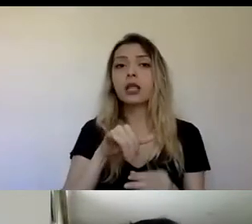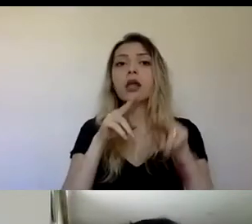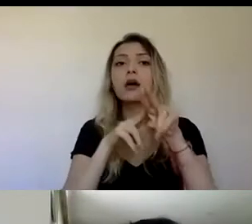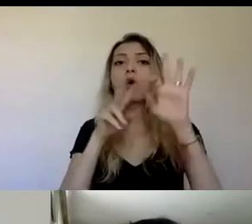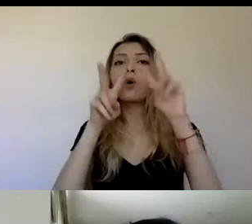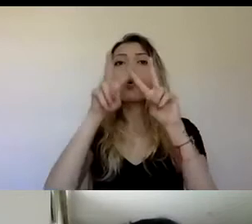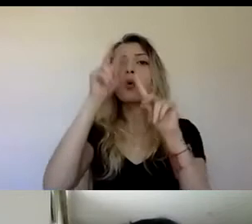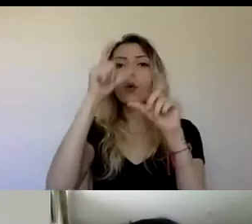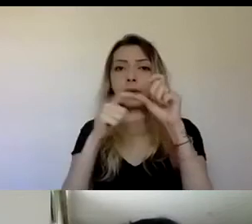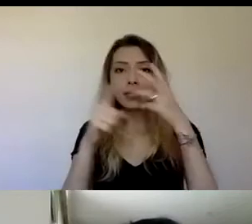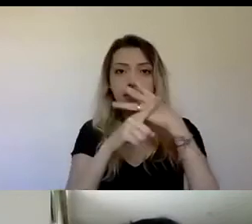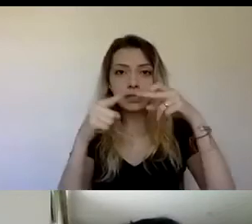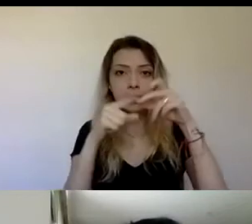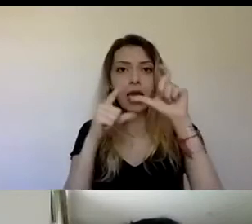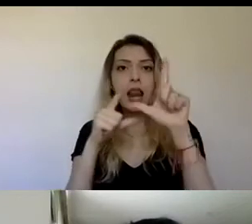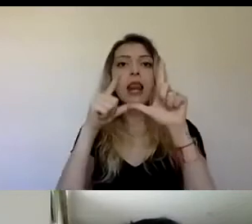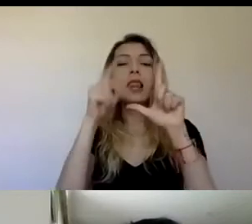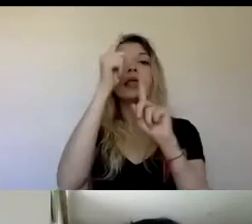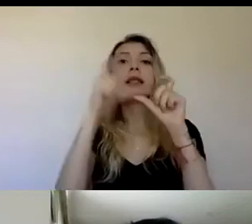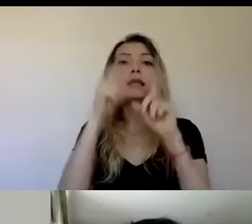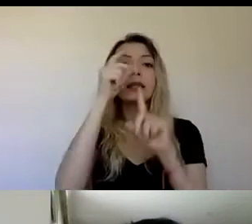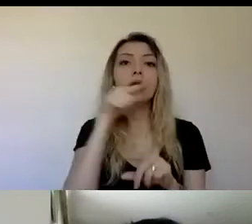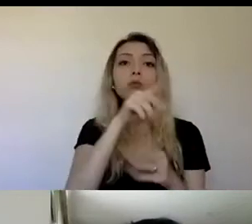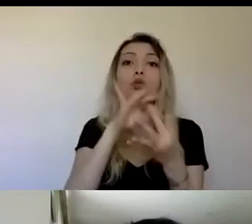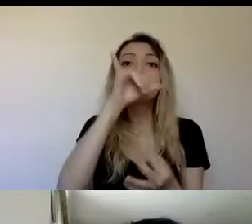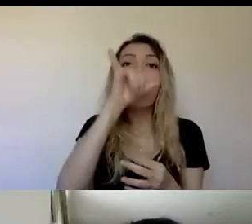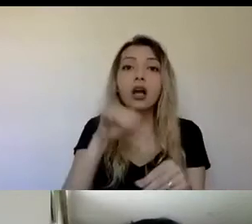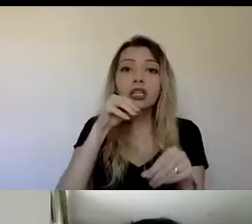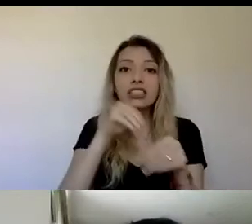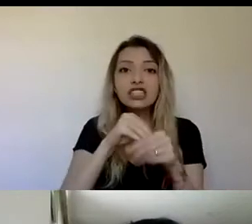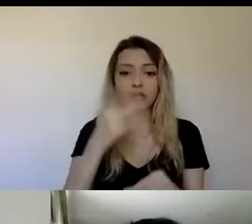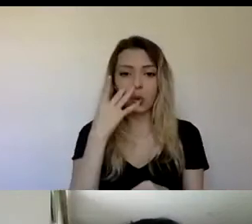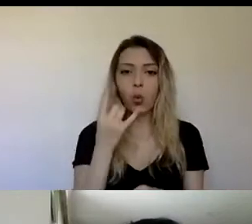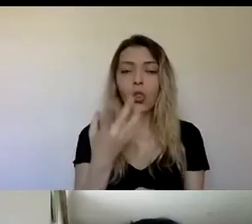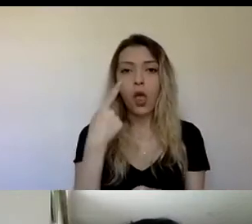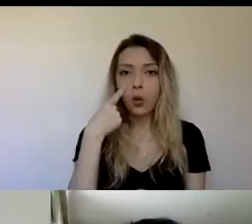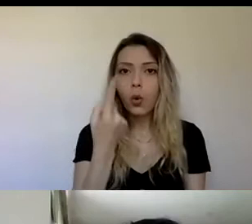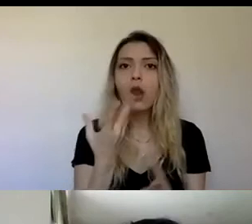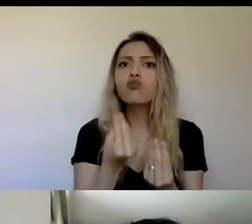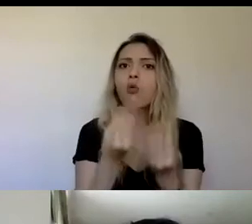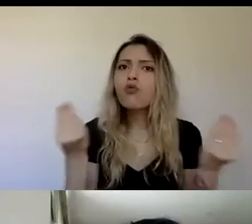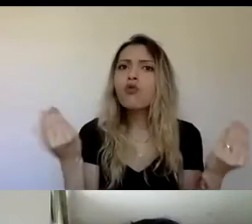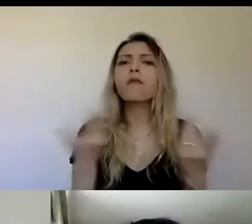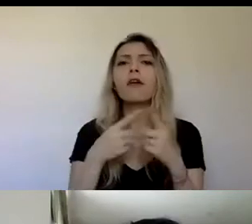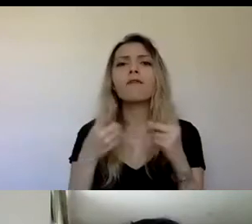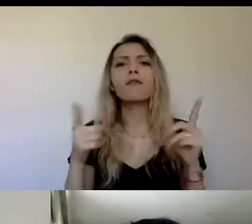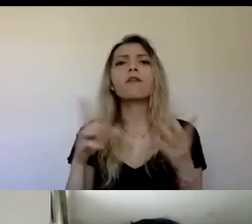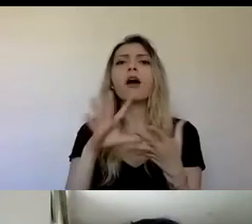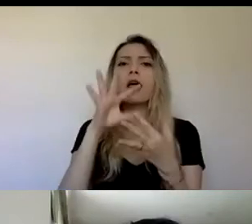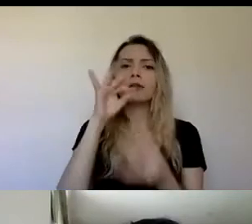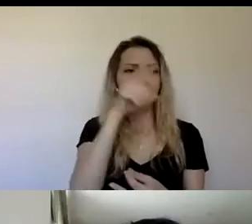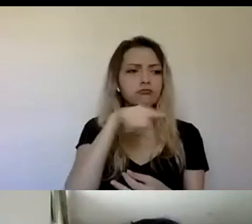önce aslında insan hakları göstergeleriyle alakalı pek çok bu alanda çalışan insana da yön